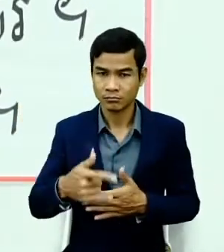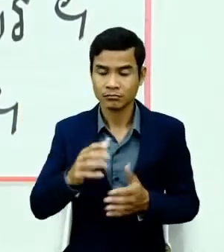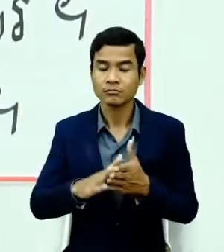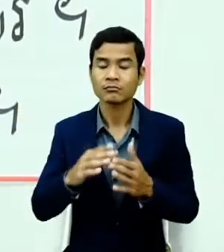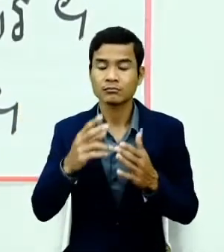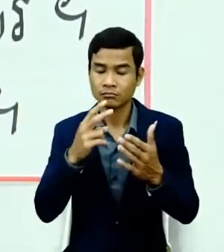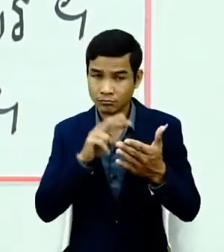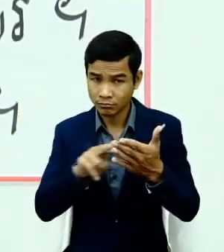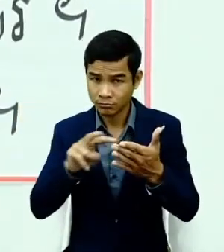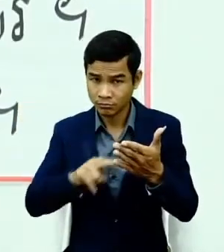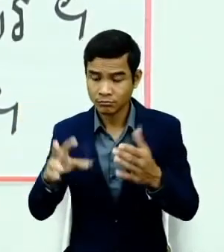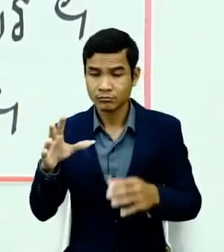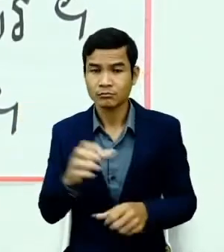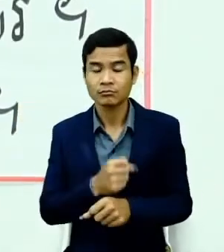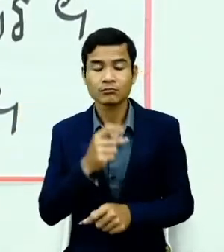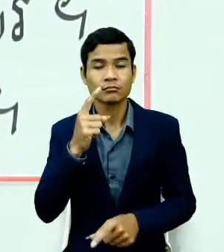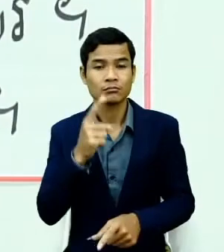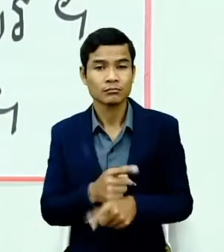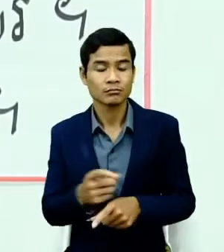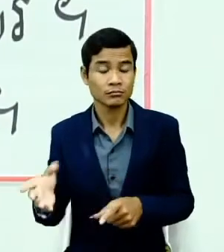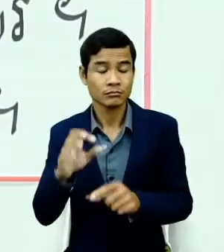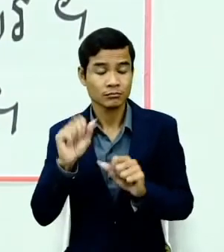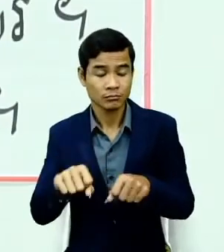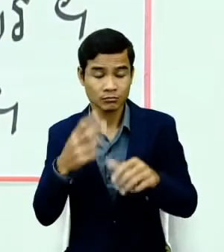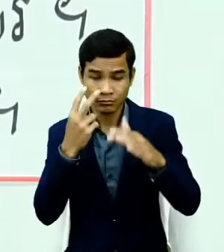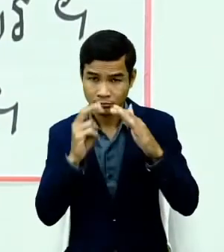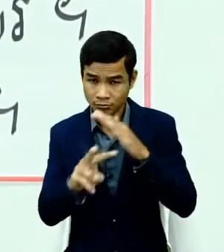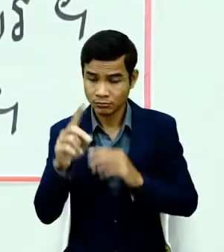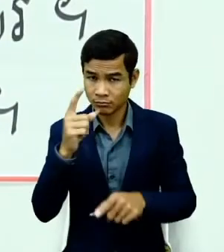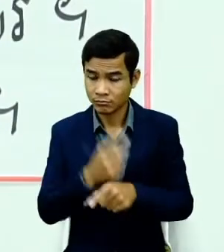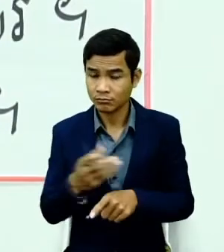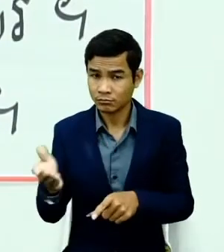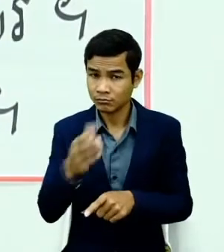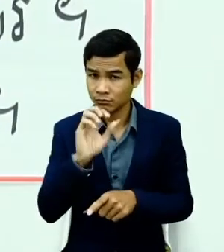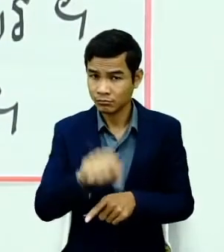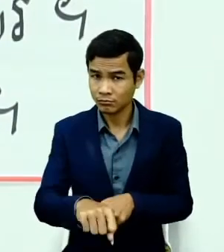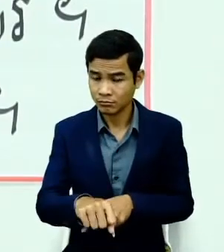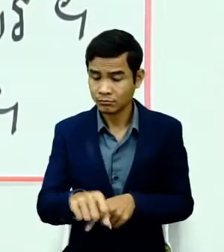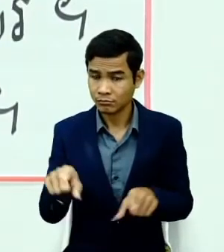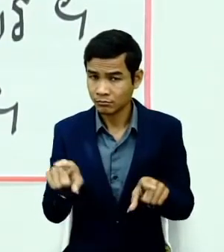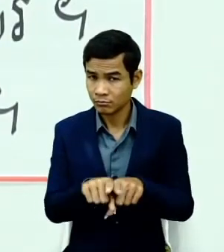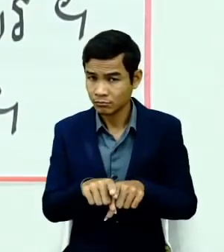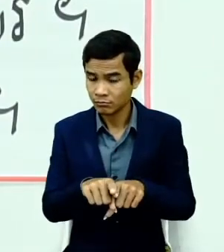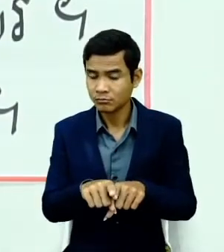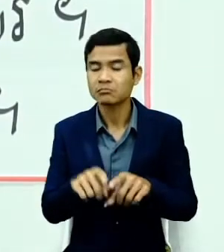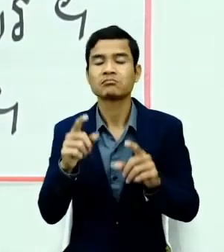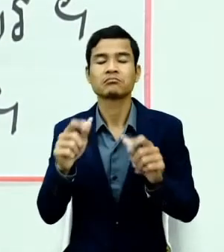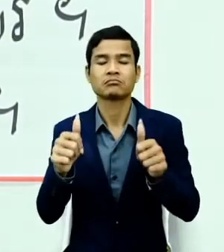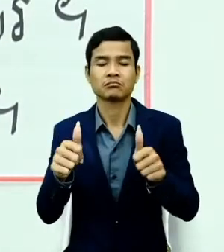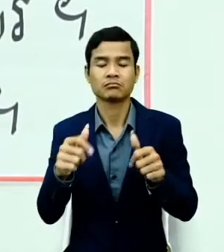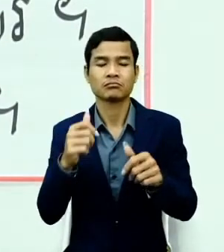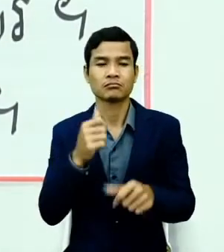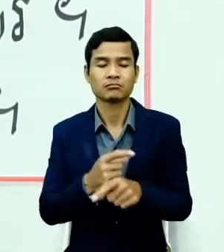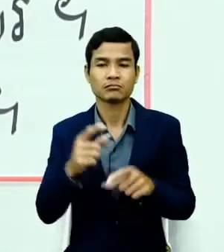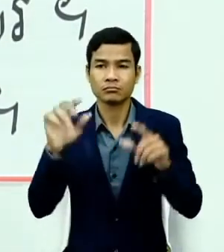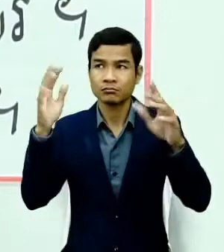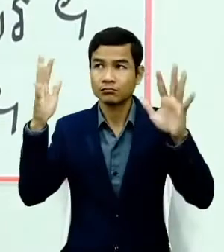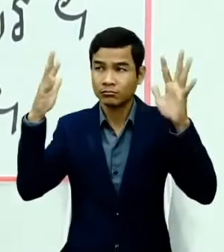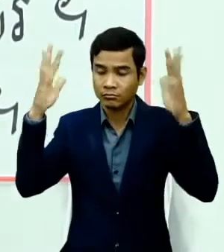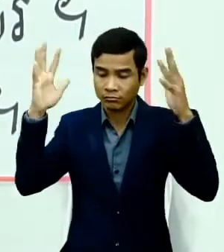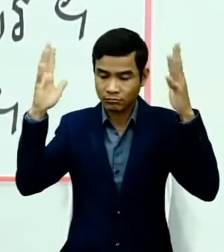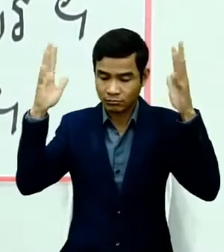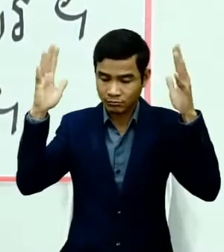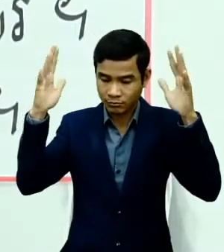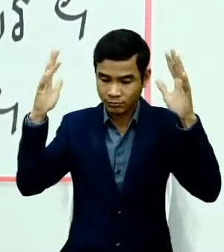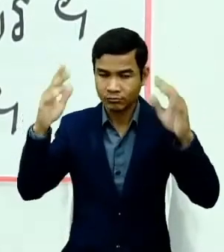បទចប់វាត្រឹមត្រូវនឹងអ្វីដែលកូនបានទស្សទាយដែរឬទេមែនចាត្រឹមត្រូវបាទត្រឹមត្រូវកូនលើកដៃឡើងលើអបអ